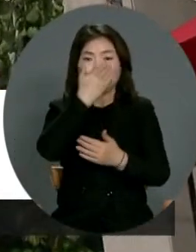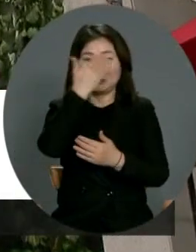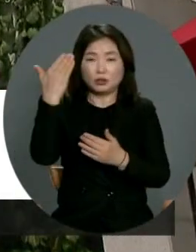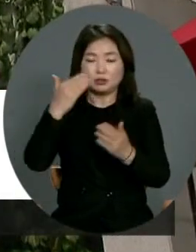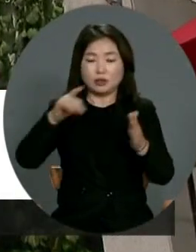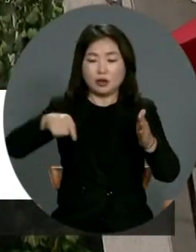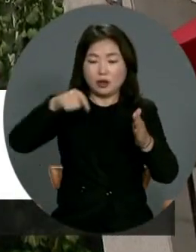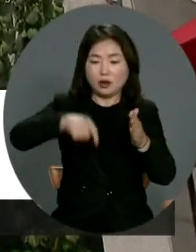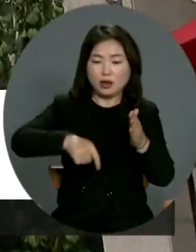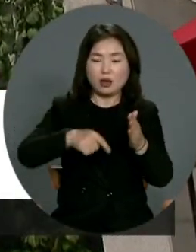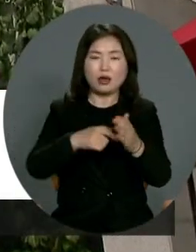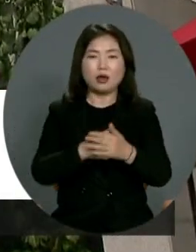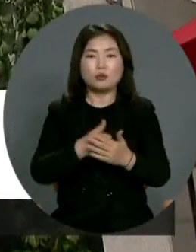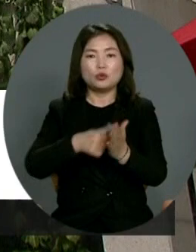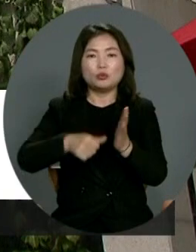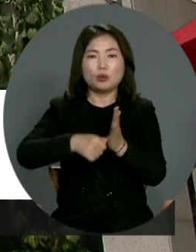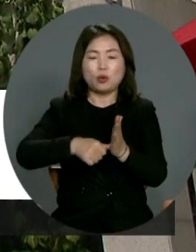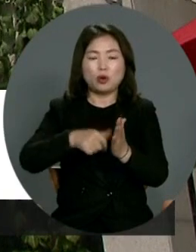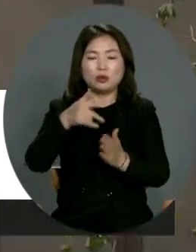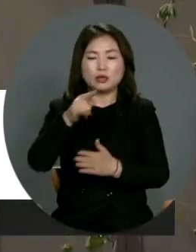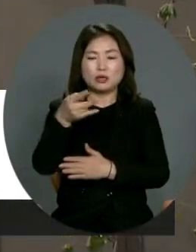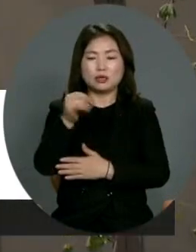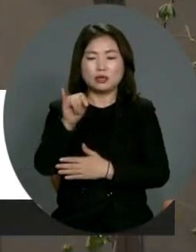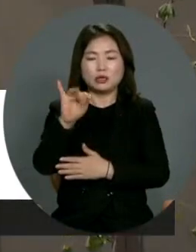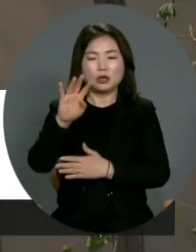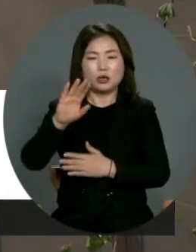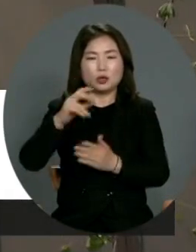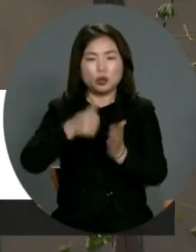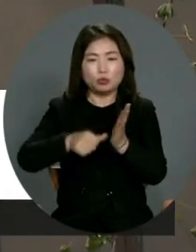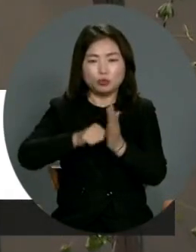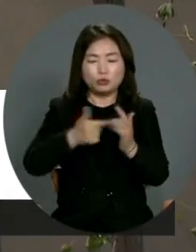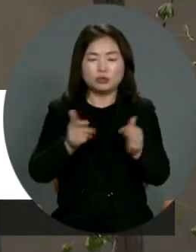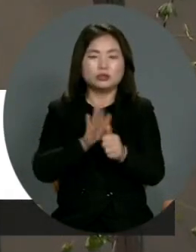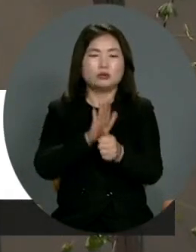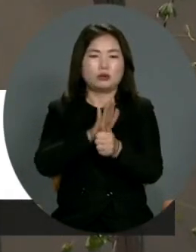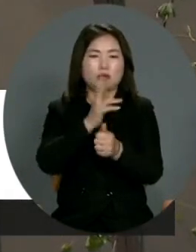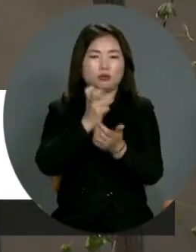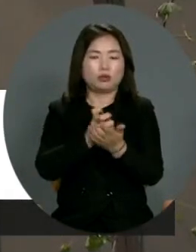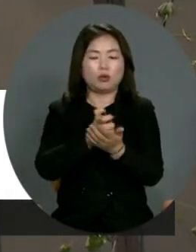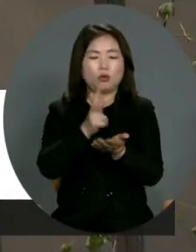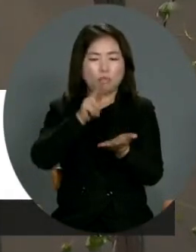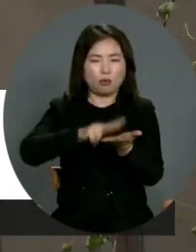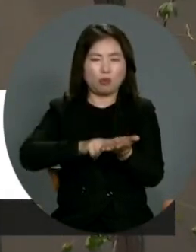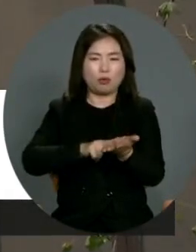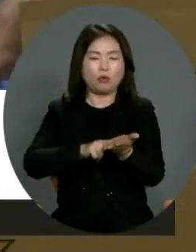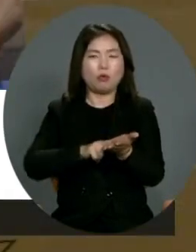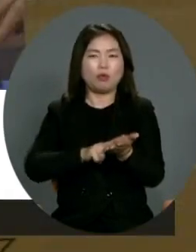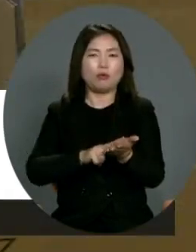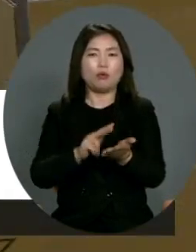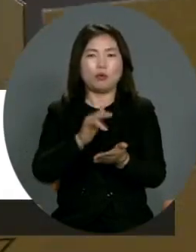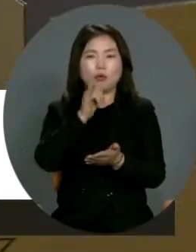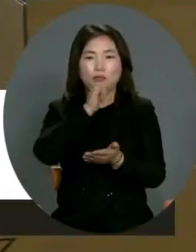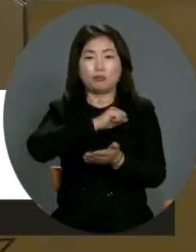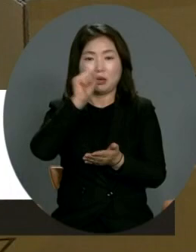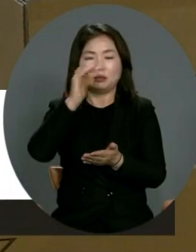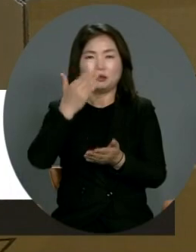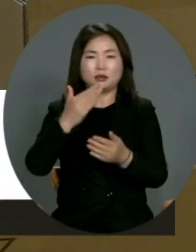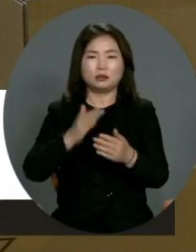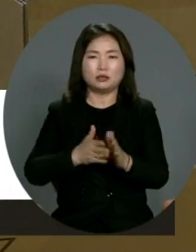청소년시설 안에 부건위생 물품 생리 용품을 비치하고 지원할 수 있는 제도적 근거가 마련됐습니다